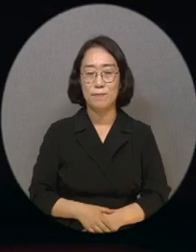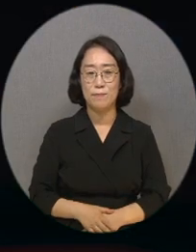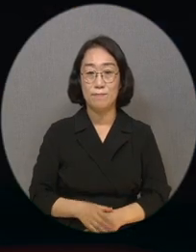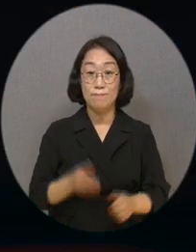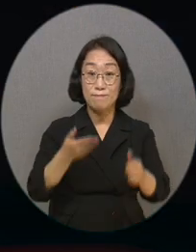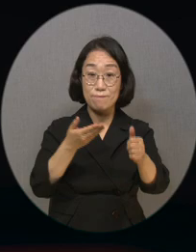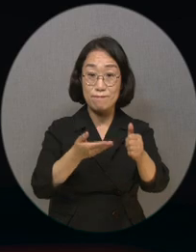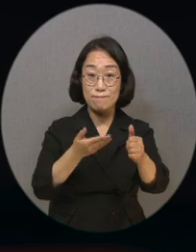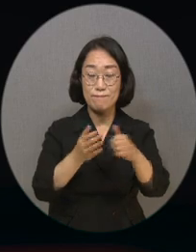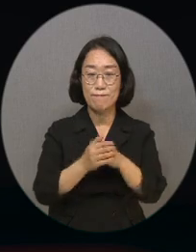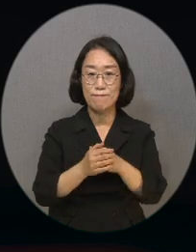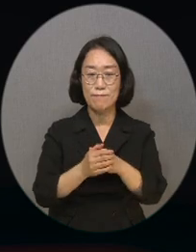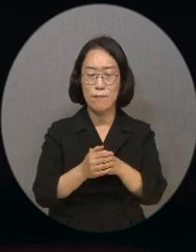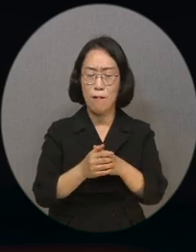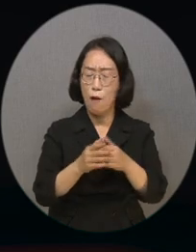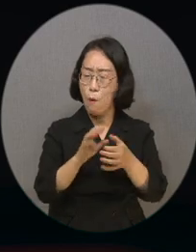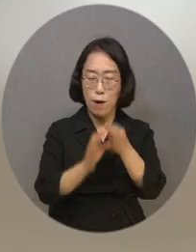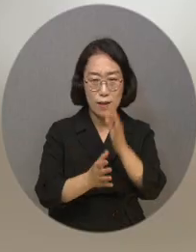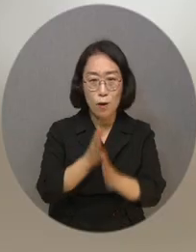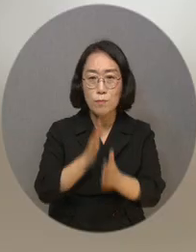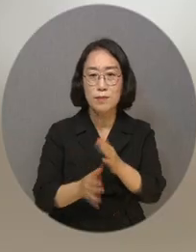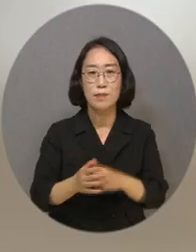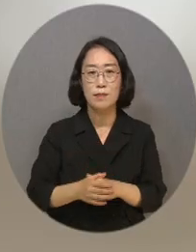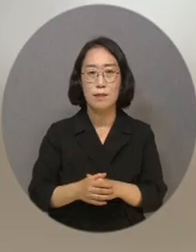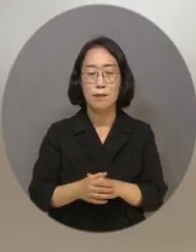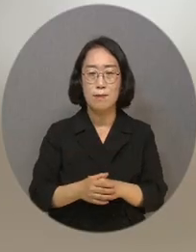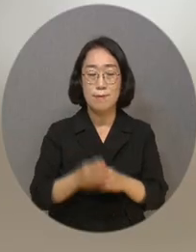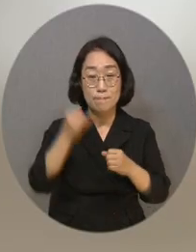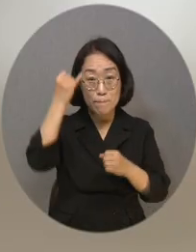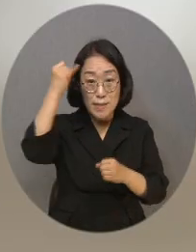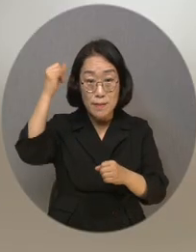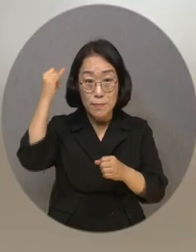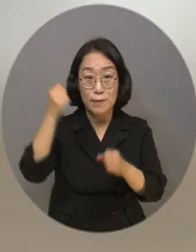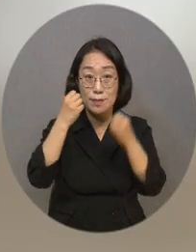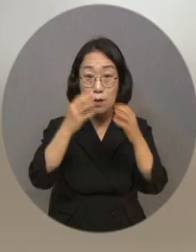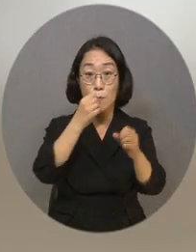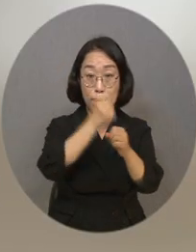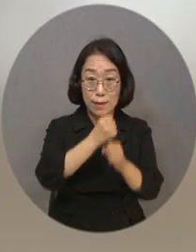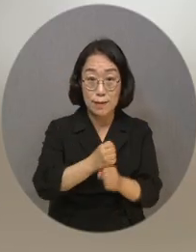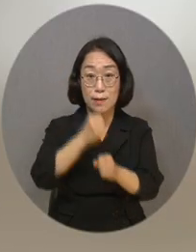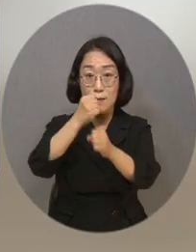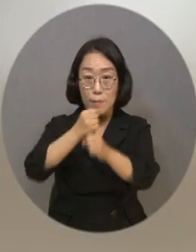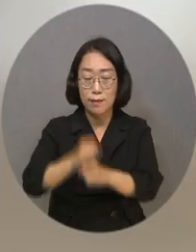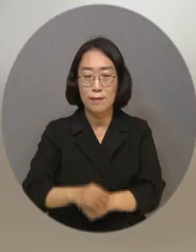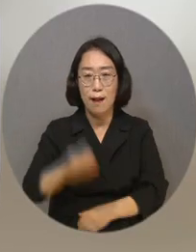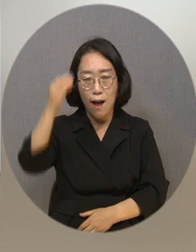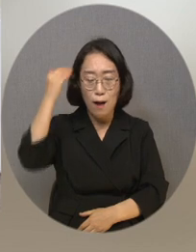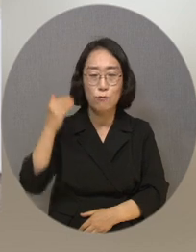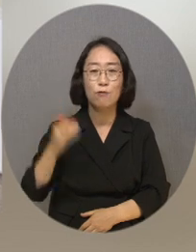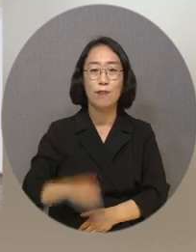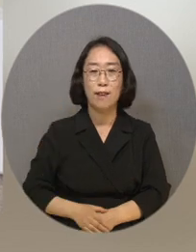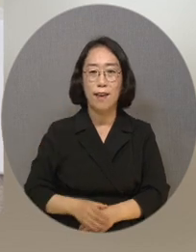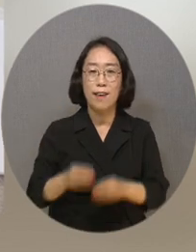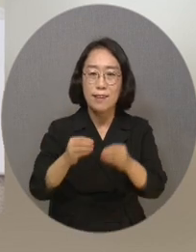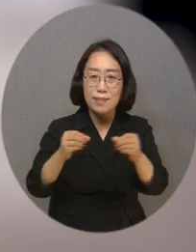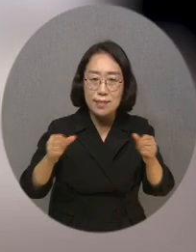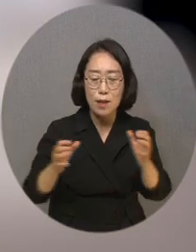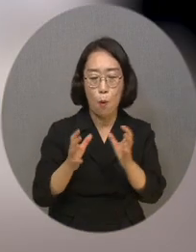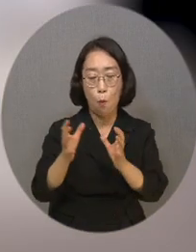이종능 작가는 장르에 구애받지 않고 창작의 열정을 자유롭게 표현하는 한국의 대표적